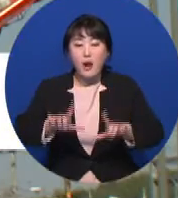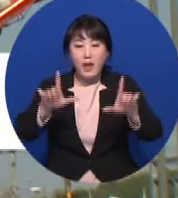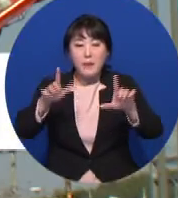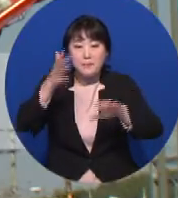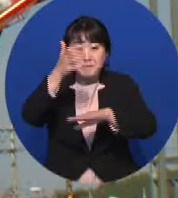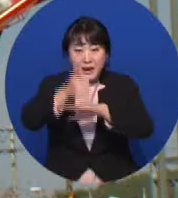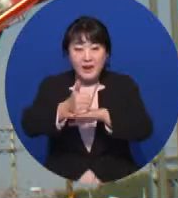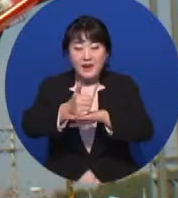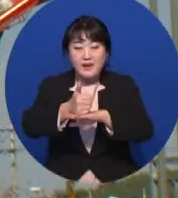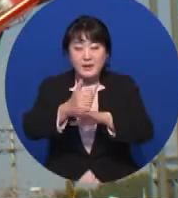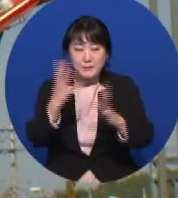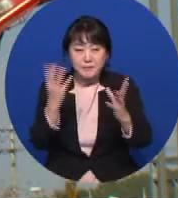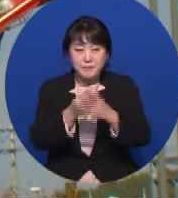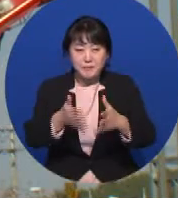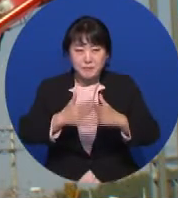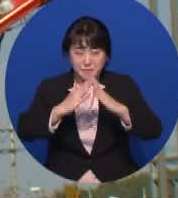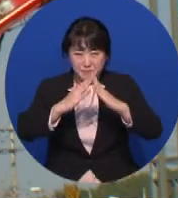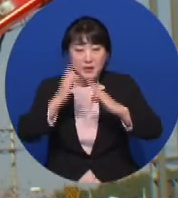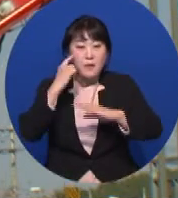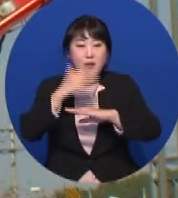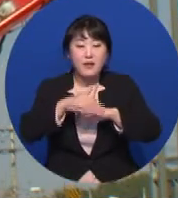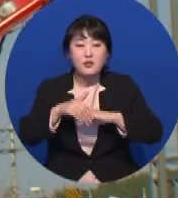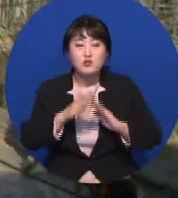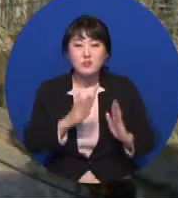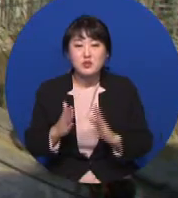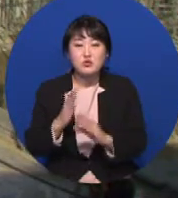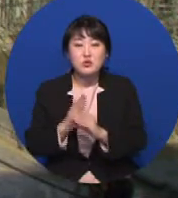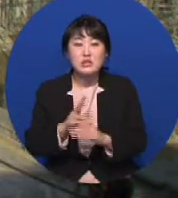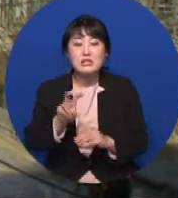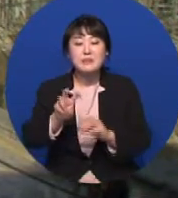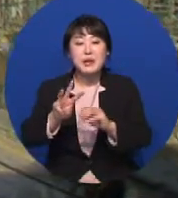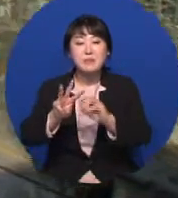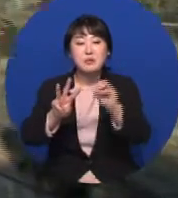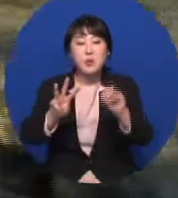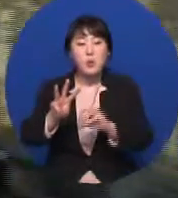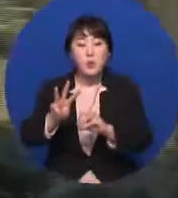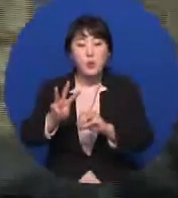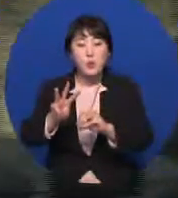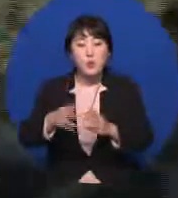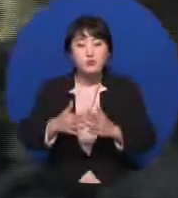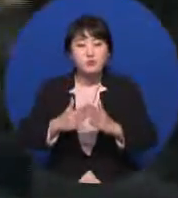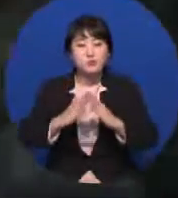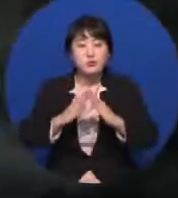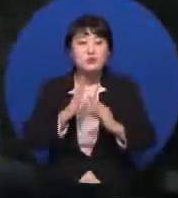건립이 추진 중이며 현재 23% 의 공정률을 보이고 있습니다